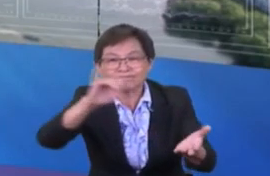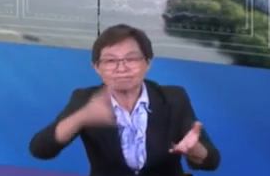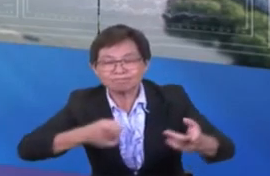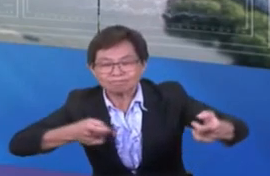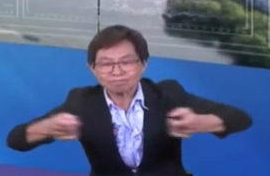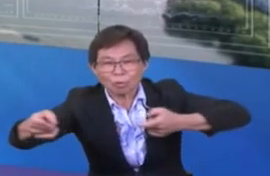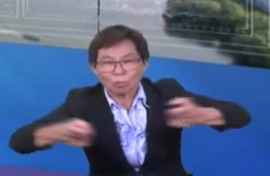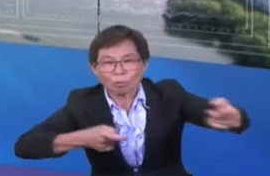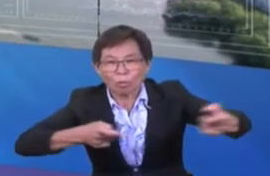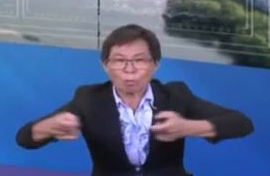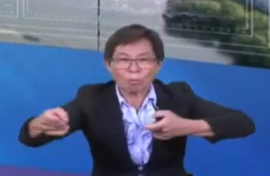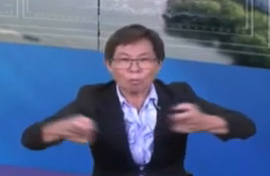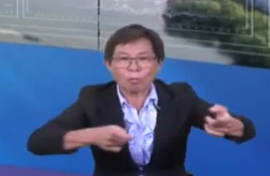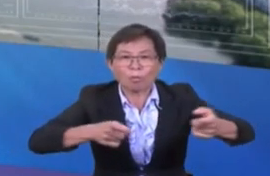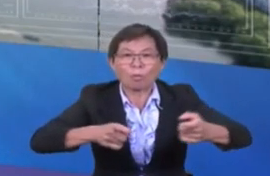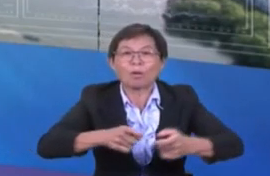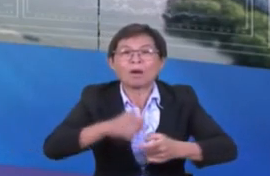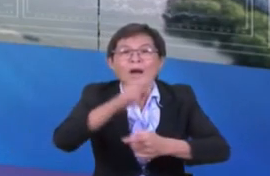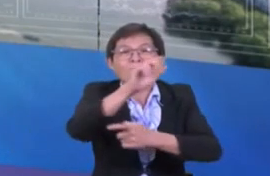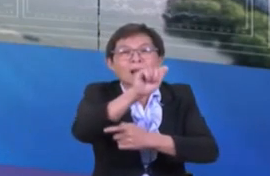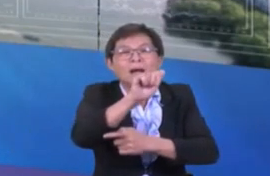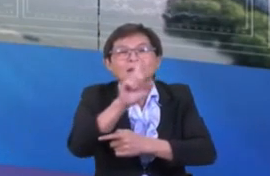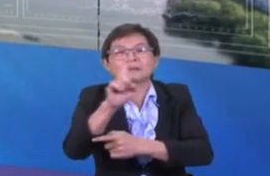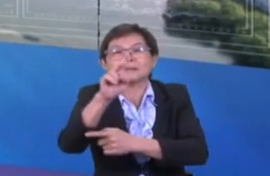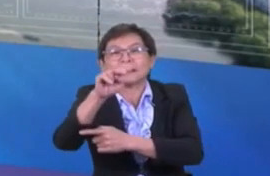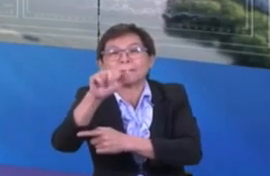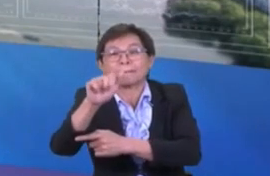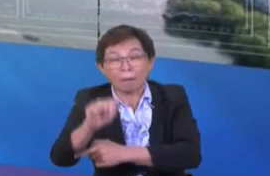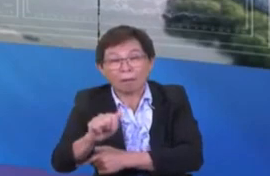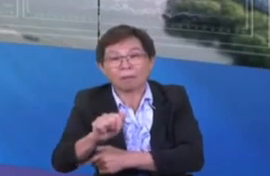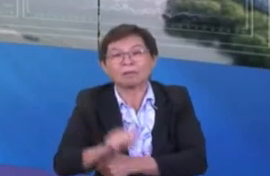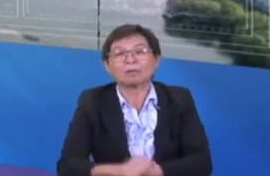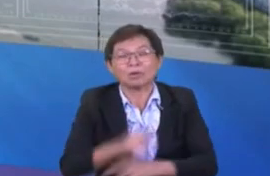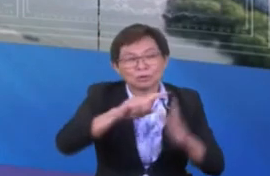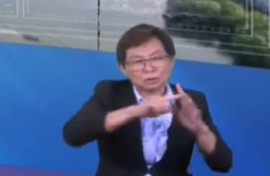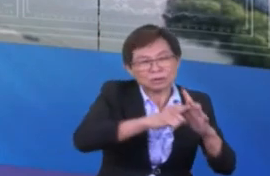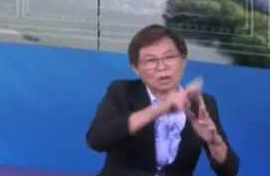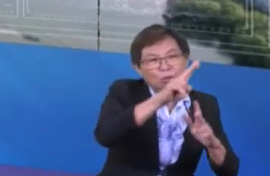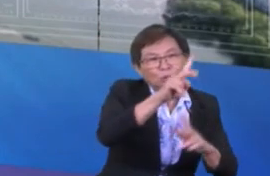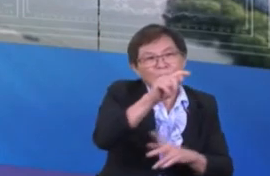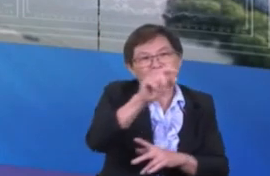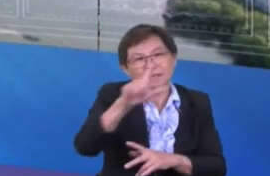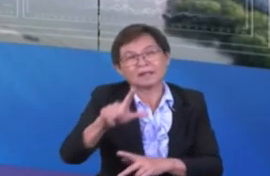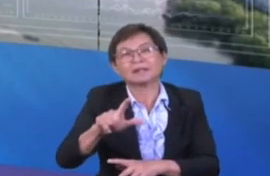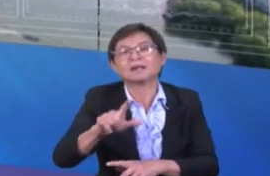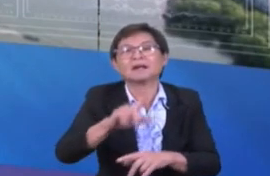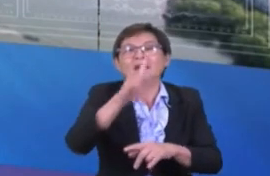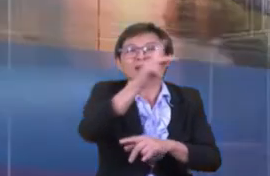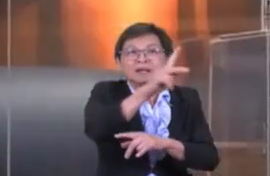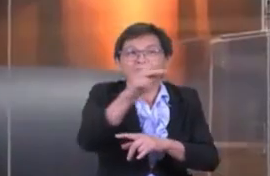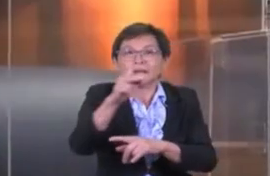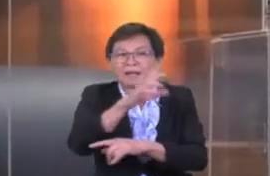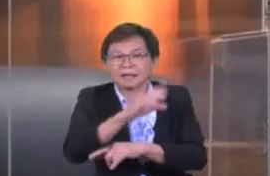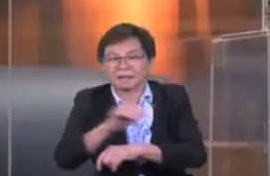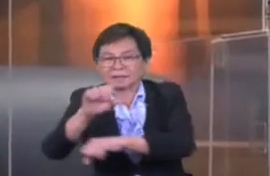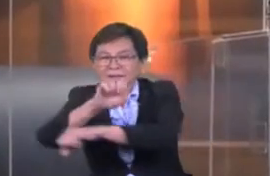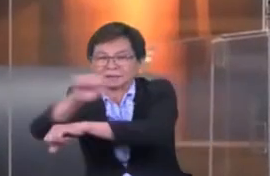kuasa pengurusan bencana ekonomi Islam lebih sawah untuk pelaksanaan BTL antara Kota Kinabalu dan Singapura